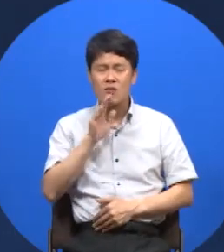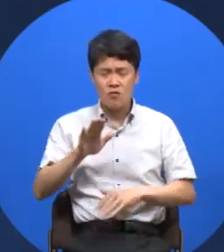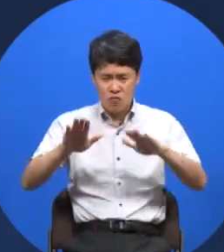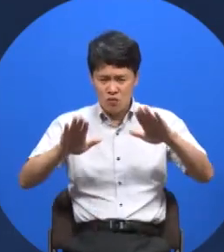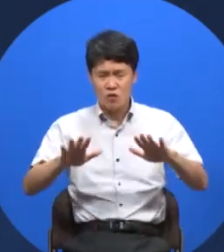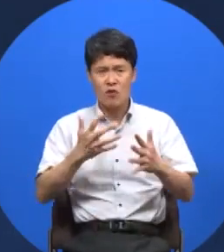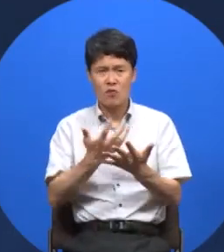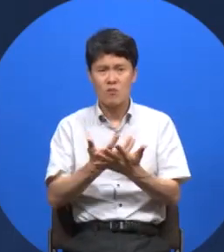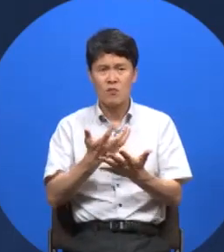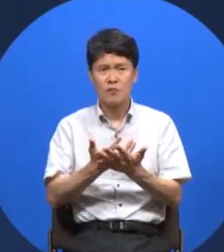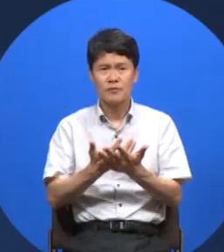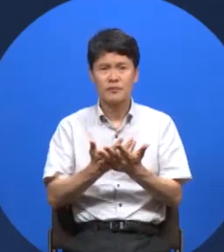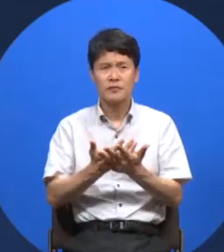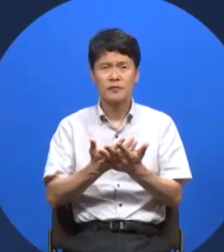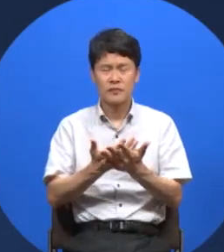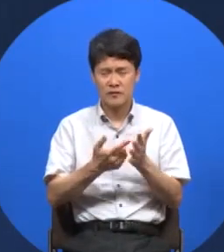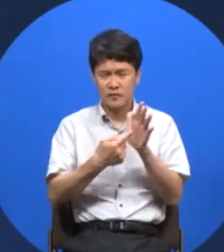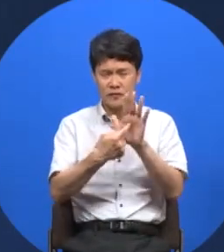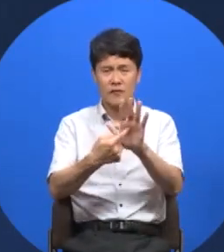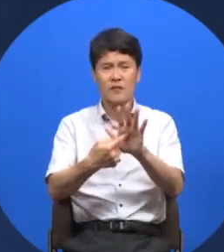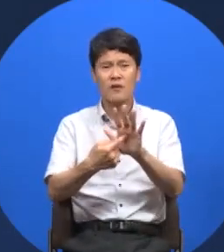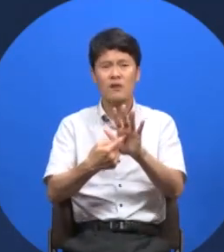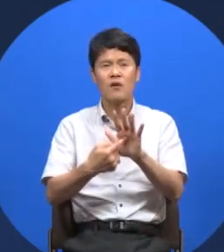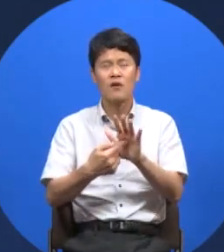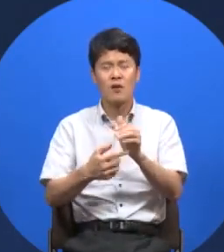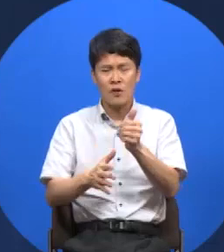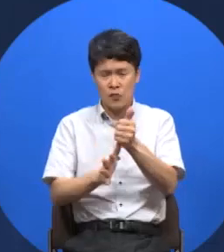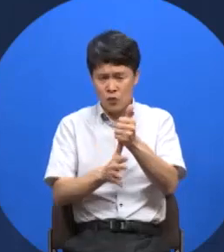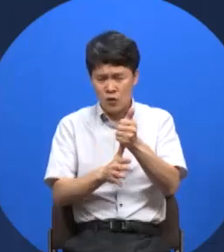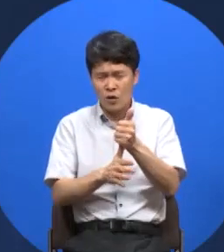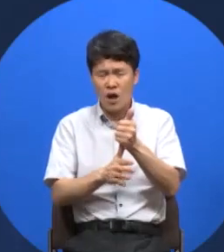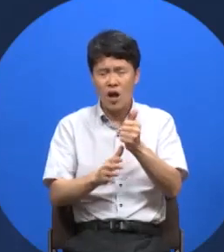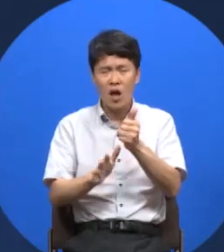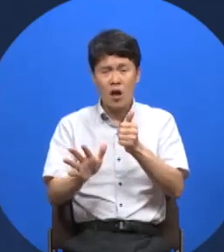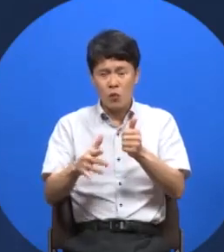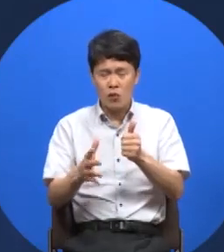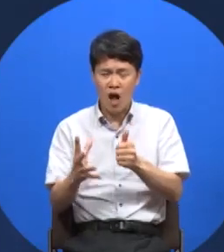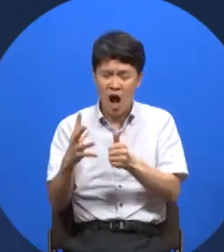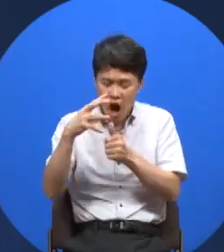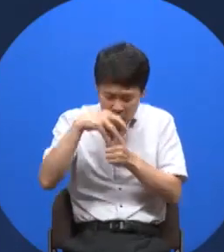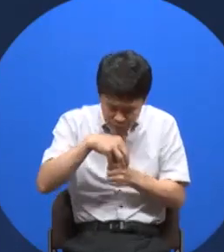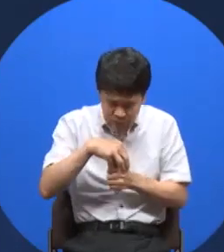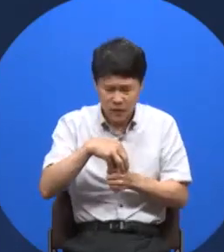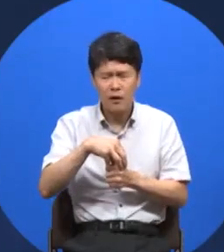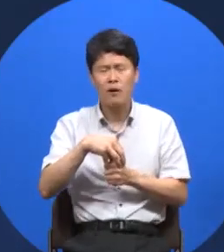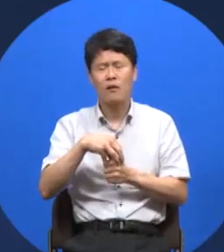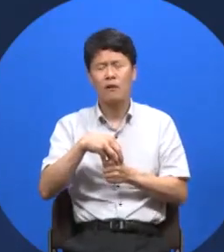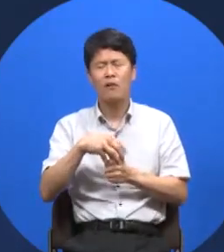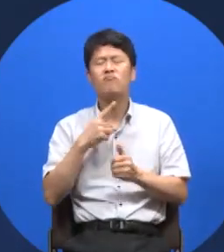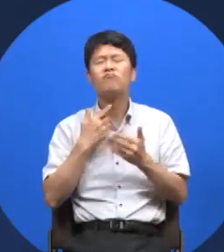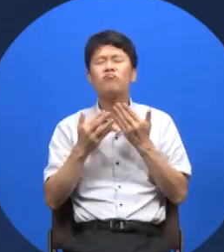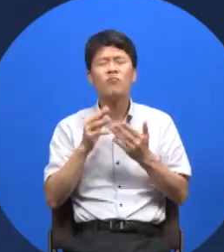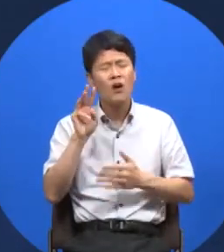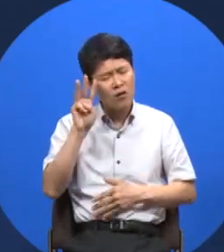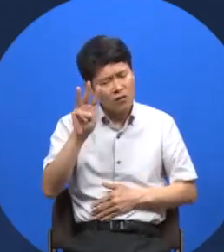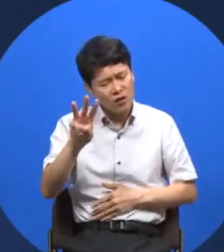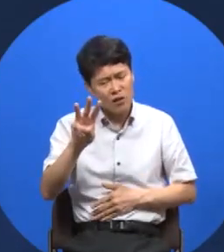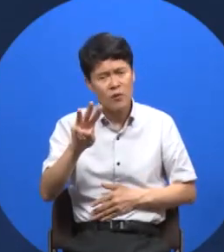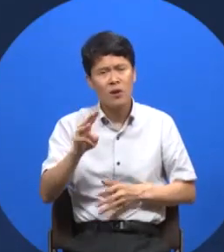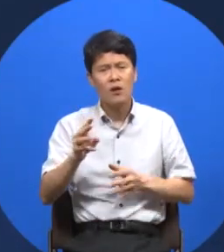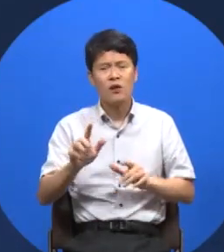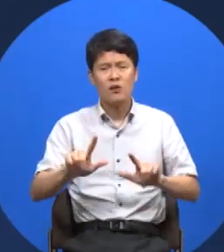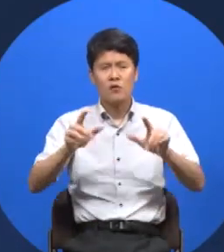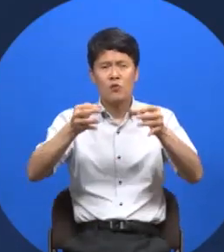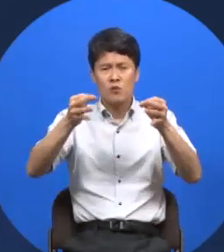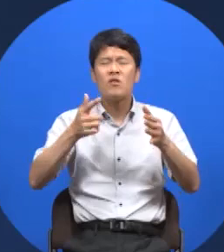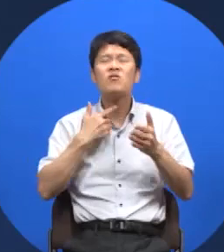오늘 본문에 나타난 요나가 물고기 뱃속에 들어가 경험한 사흘의 시간과도 같은